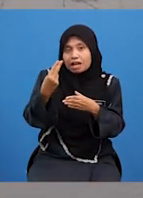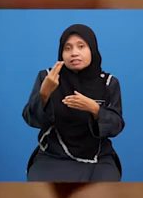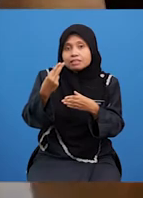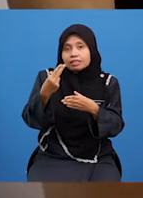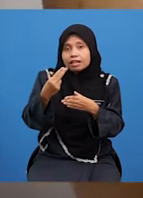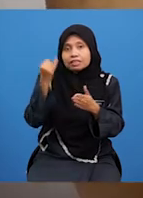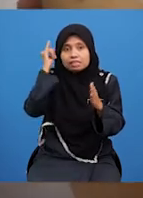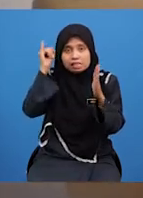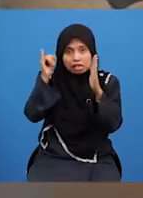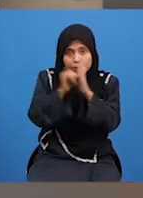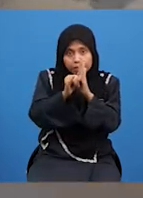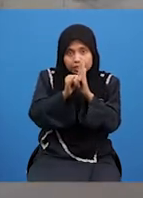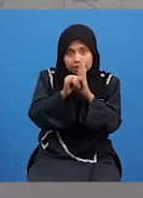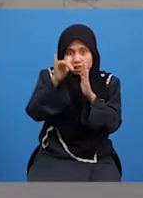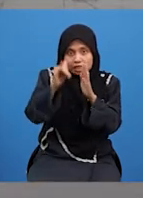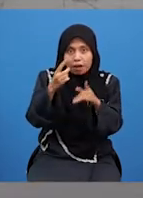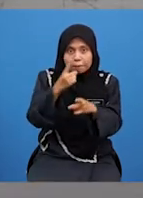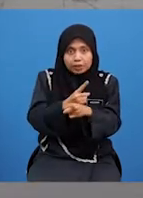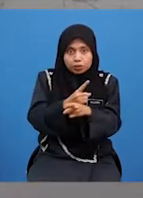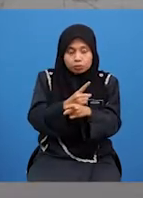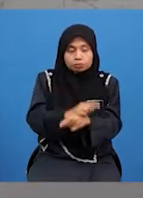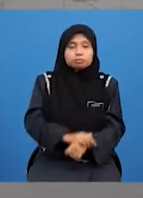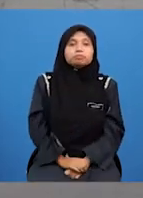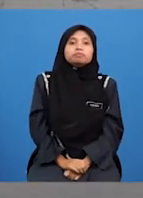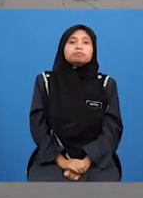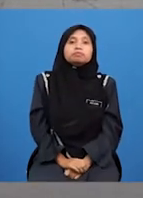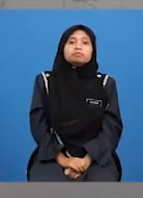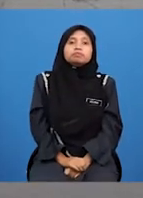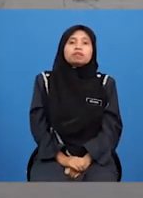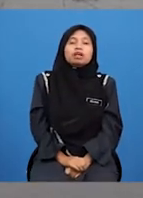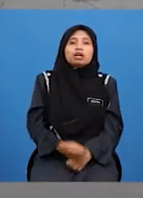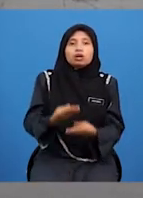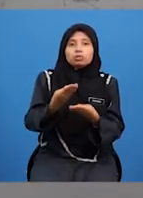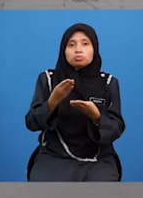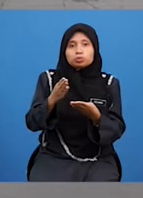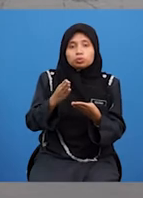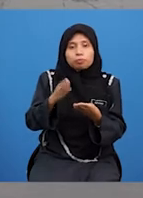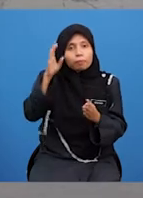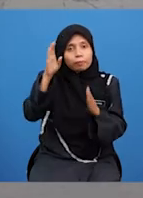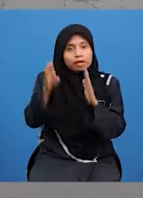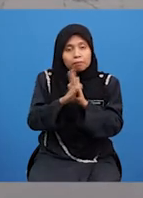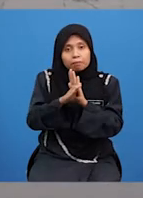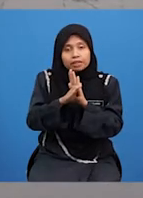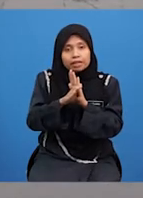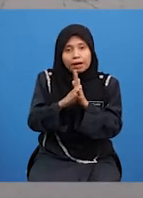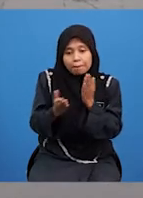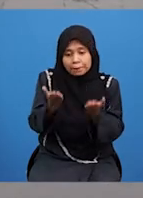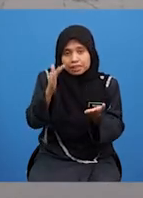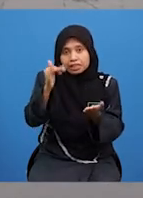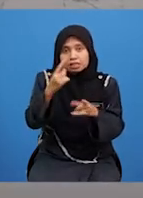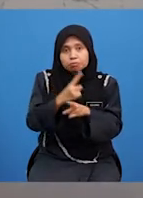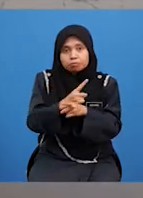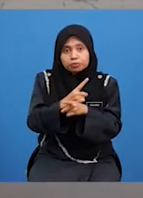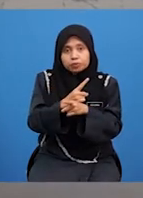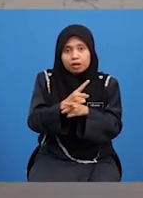betul dan logik. Bagi menggambarkan kadar banding yang betul, pelajar harus